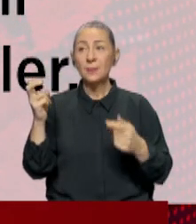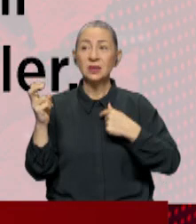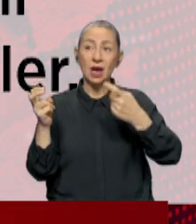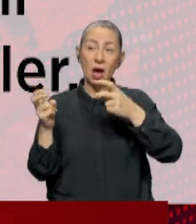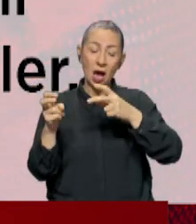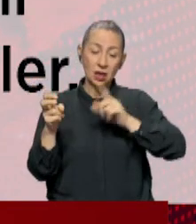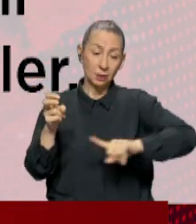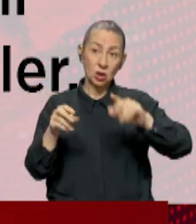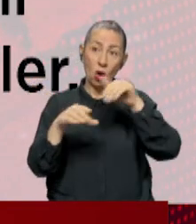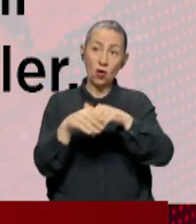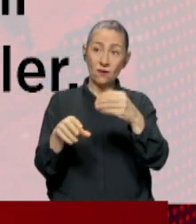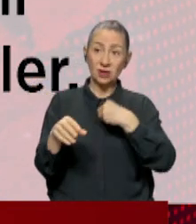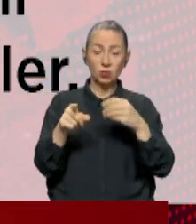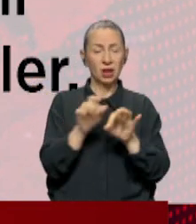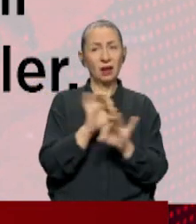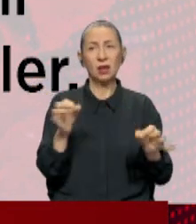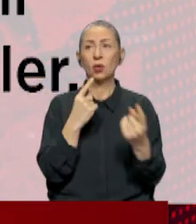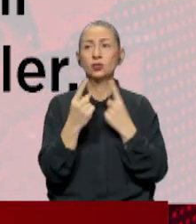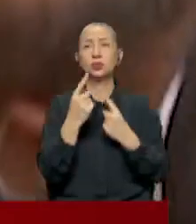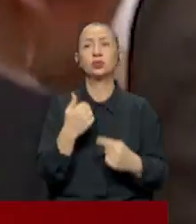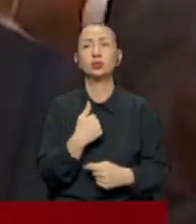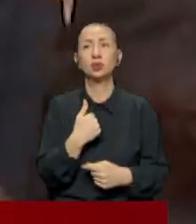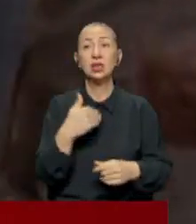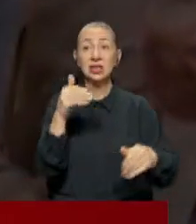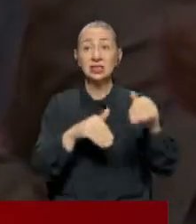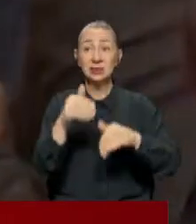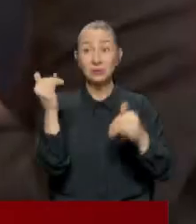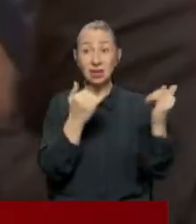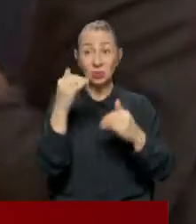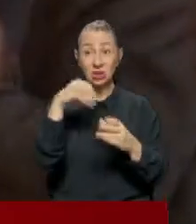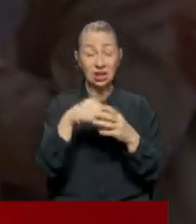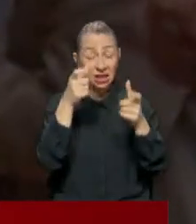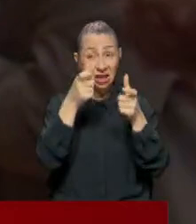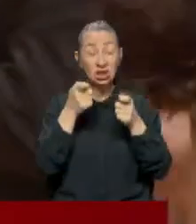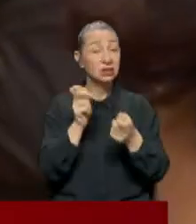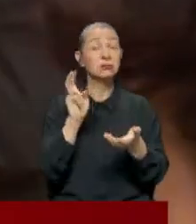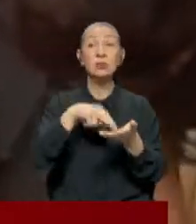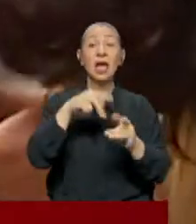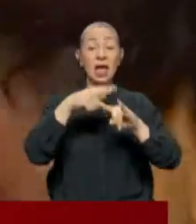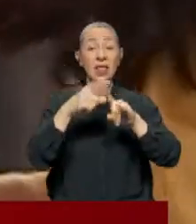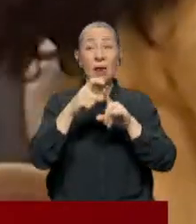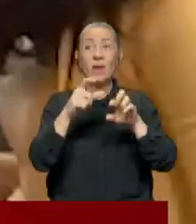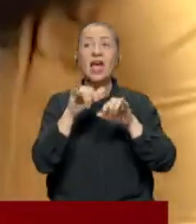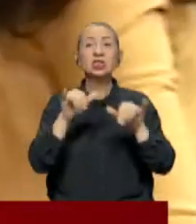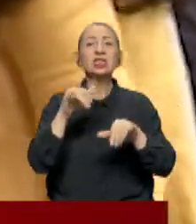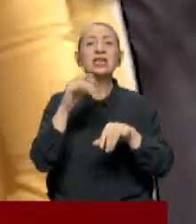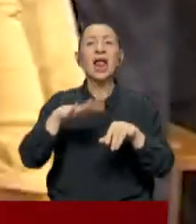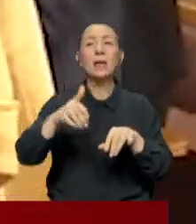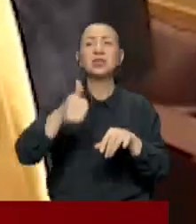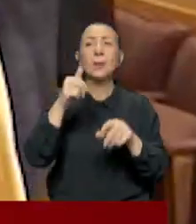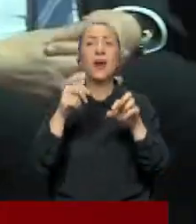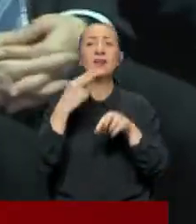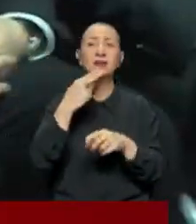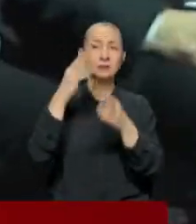bizim adayımıza oy versinler. Bu kadar net konuşuyoruz. Seçim tartışmaları arasında dikkat çeken çıkışsa HDP eş genel başkanı Pervin